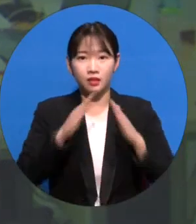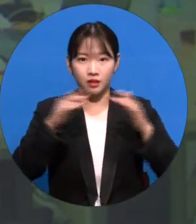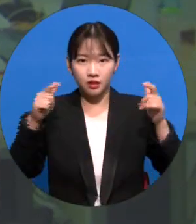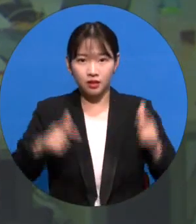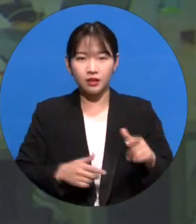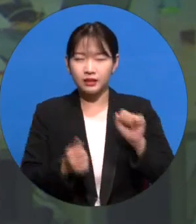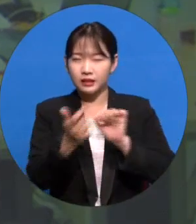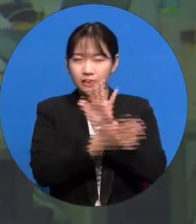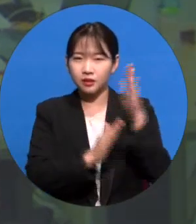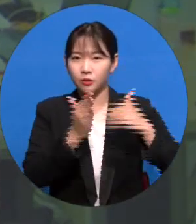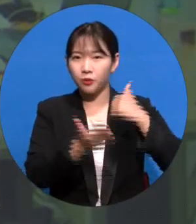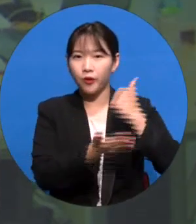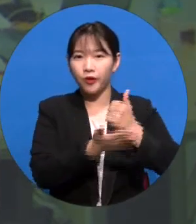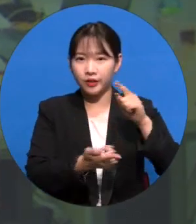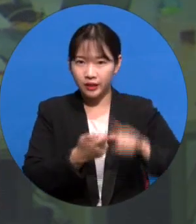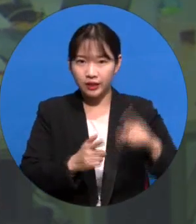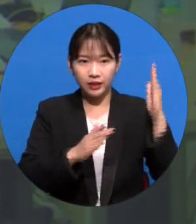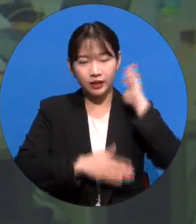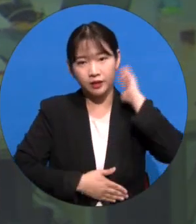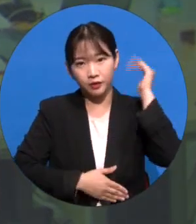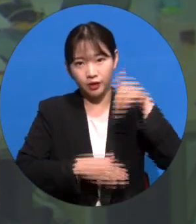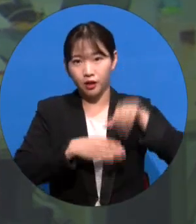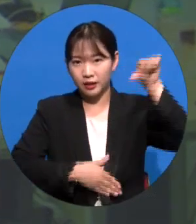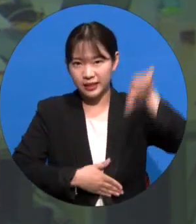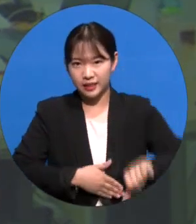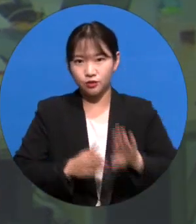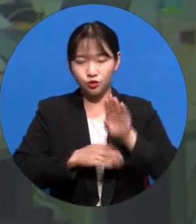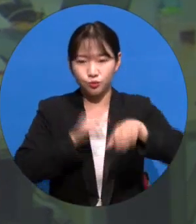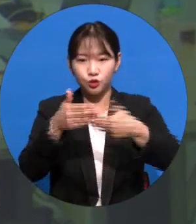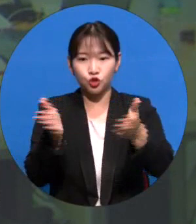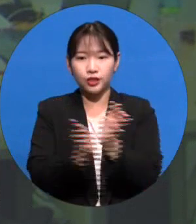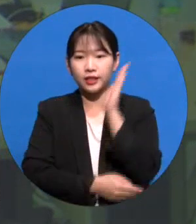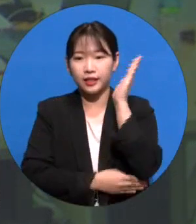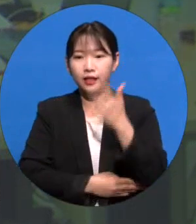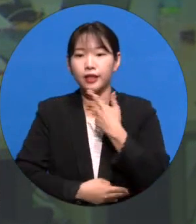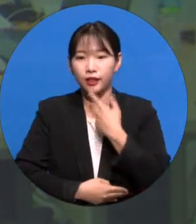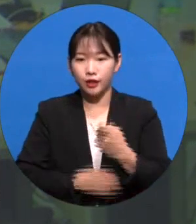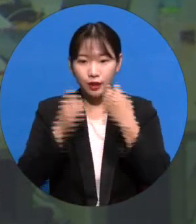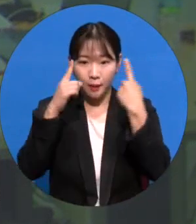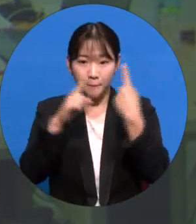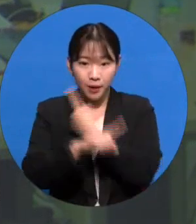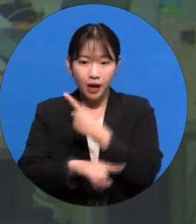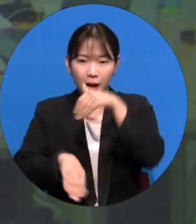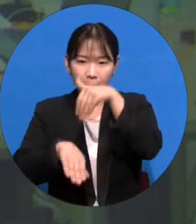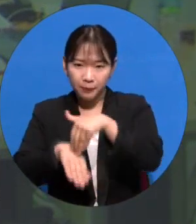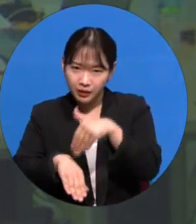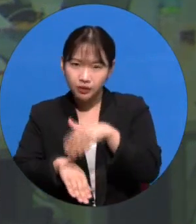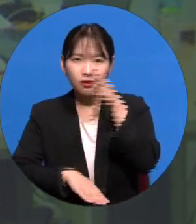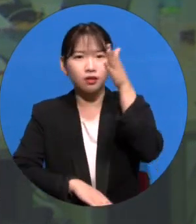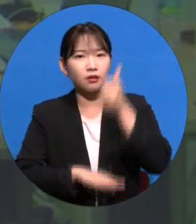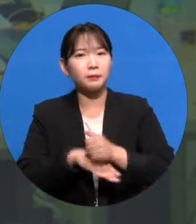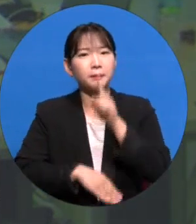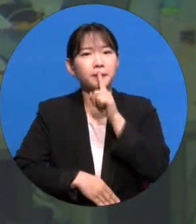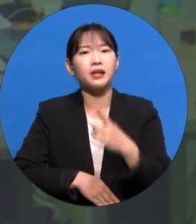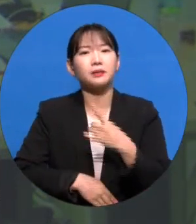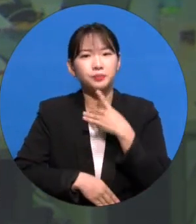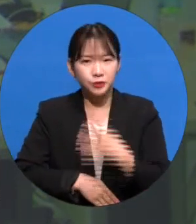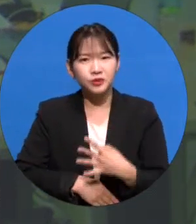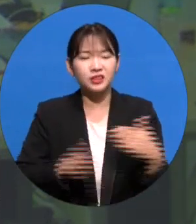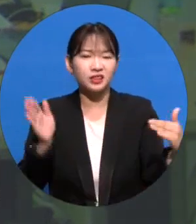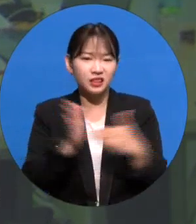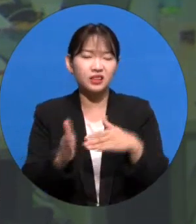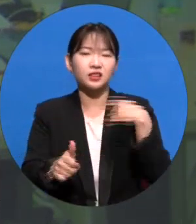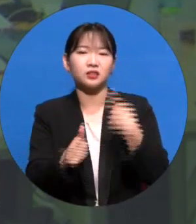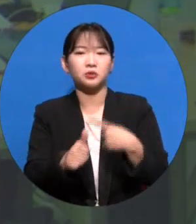전남에 시끄러운 공천을 놓고 대선 패배 이후 민주당에 이야기했던 개혁과 반성은 결국 말잔치로 끝났다는